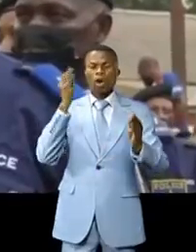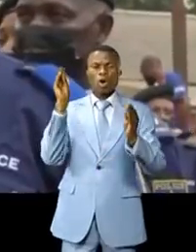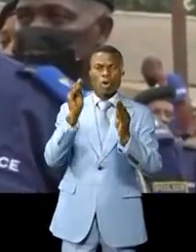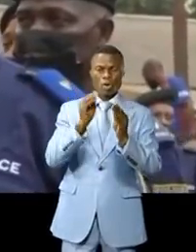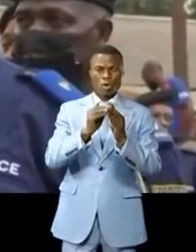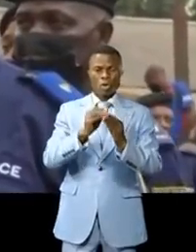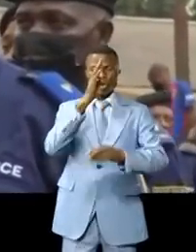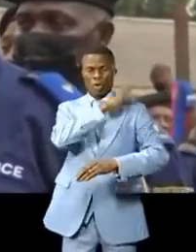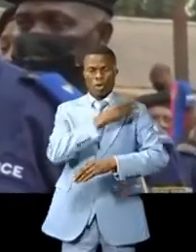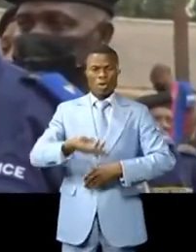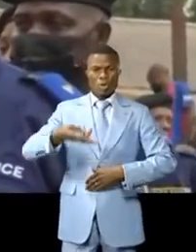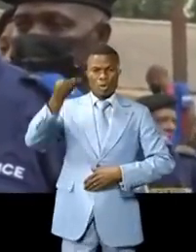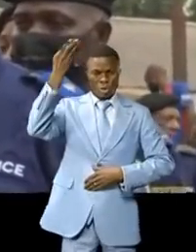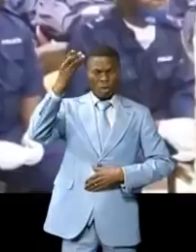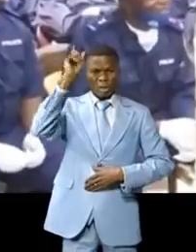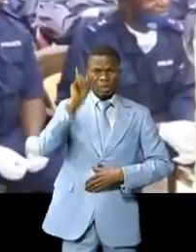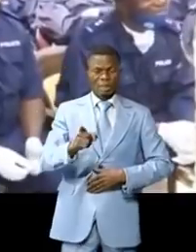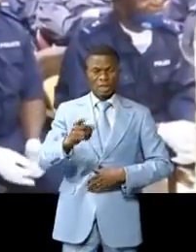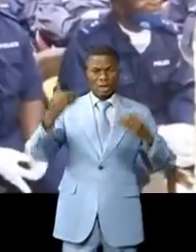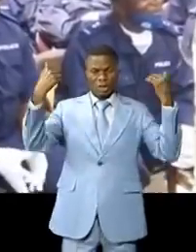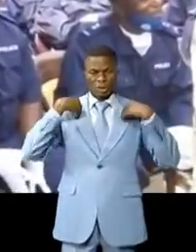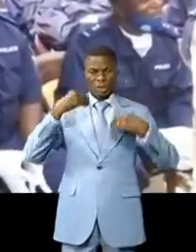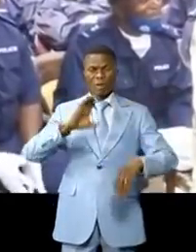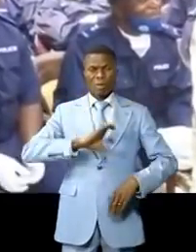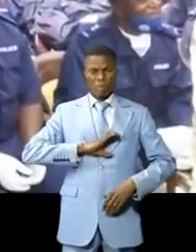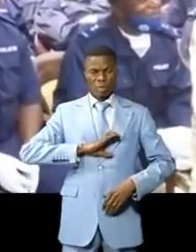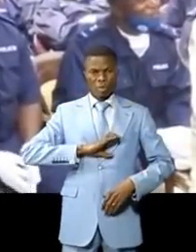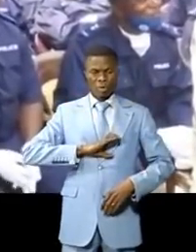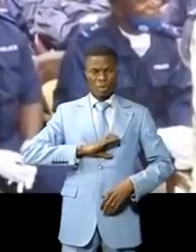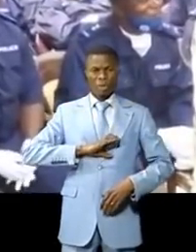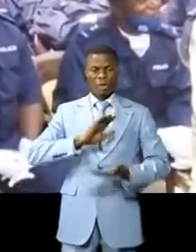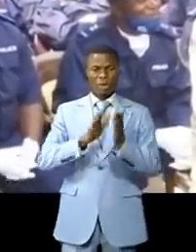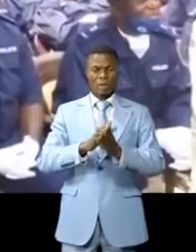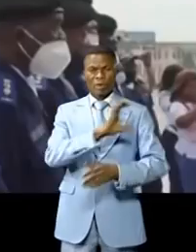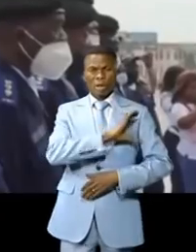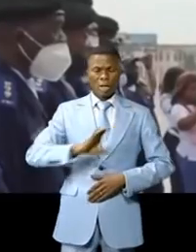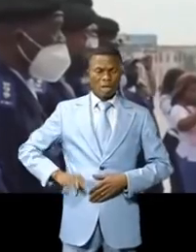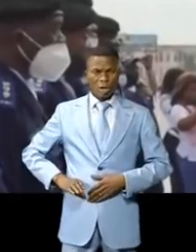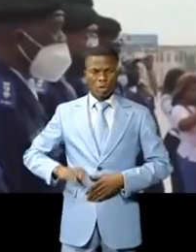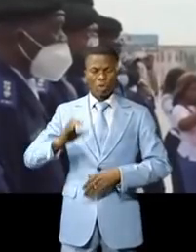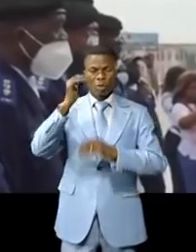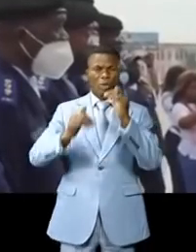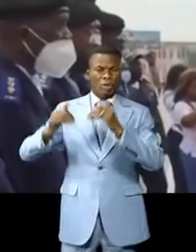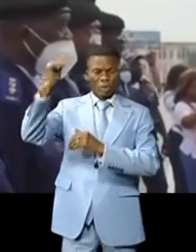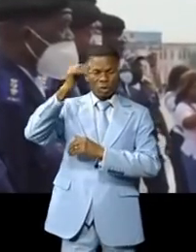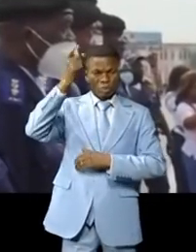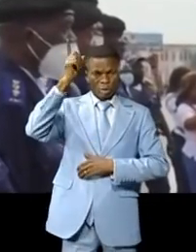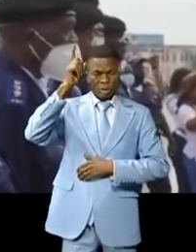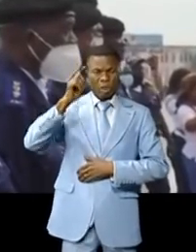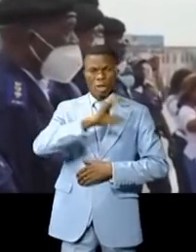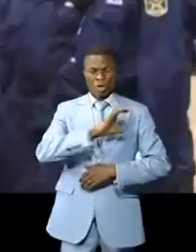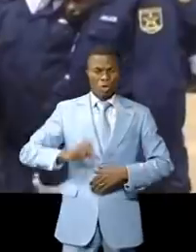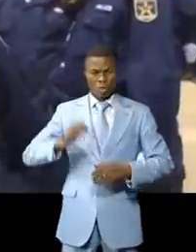au Kassai-Oriental plus de 100 officiers de la PNC au rang des commissaires principaux supérieurs, commissaires